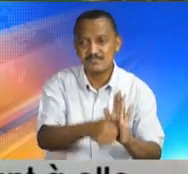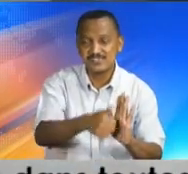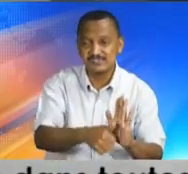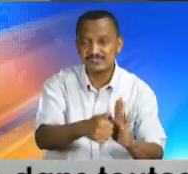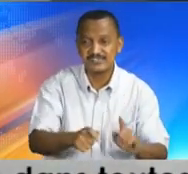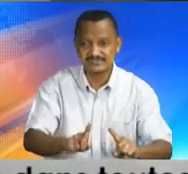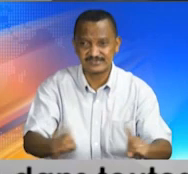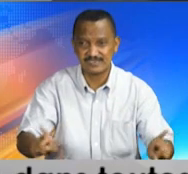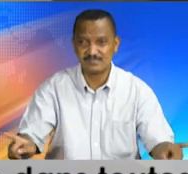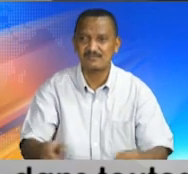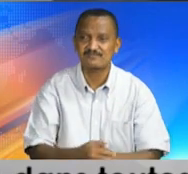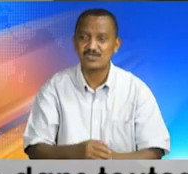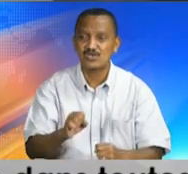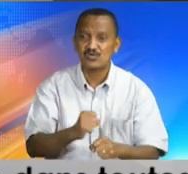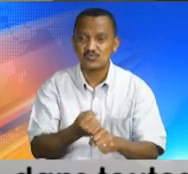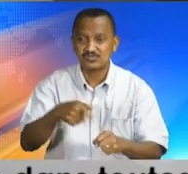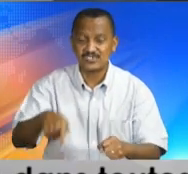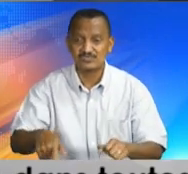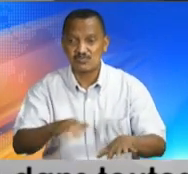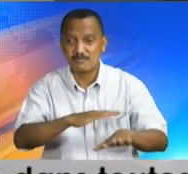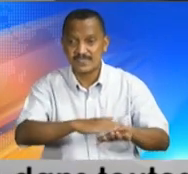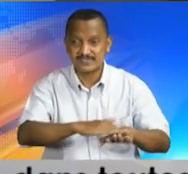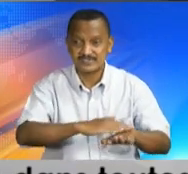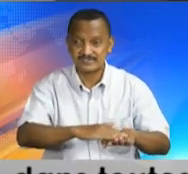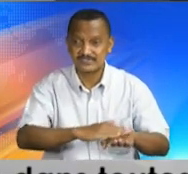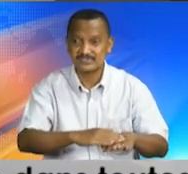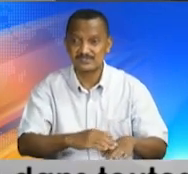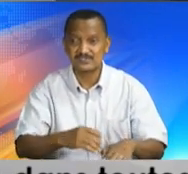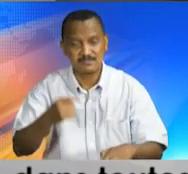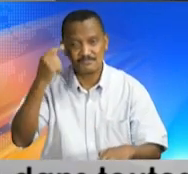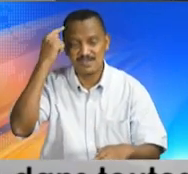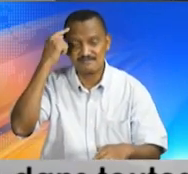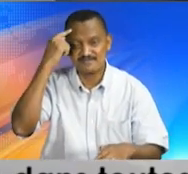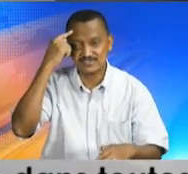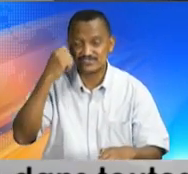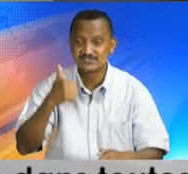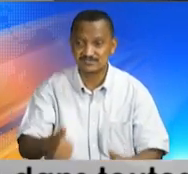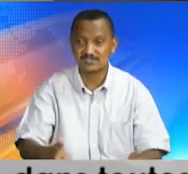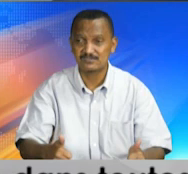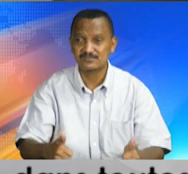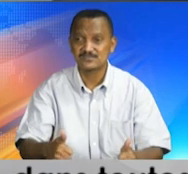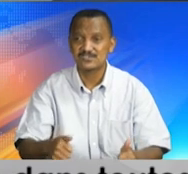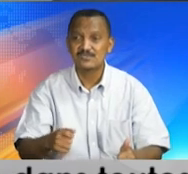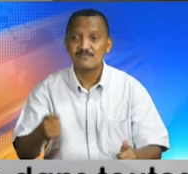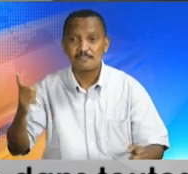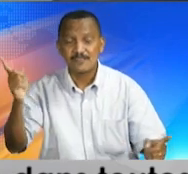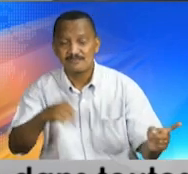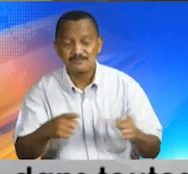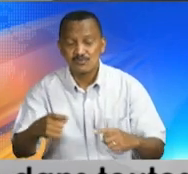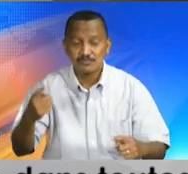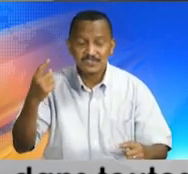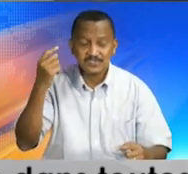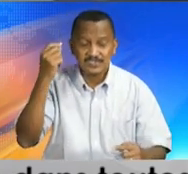andraikitra. Ny eto Madagasikara dia arahantsika mahafantatra tsara fa ny fiompiana tantely a